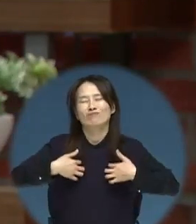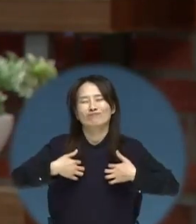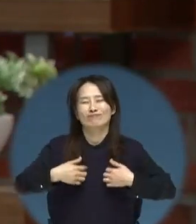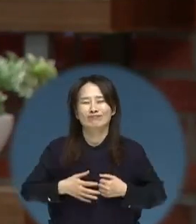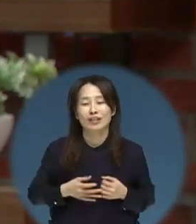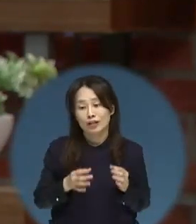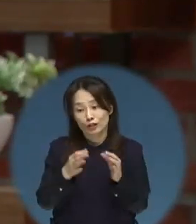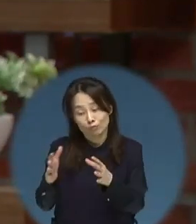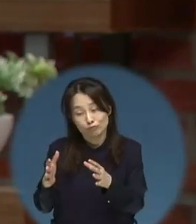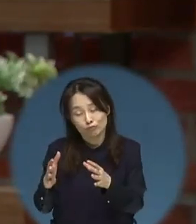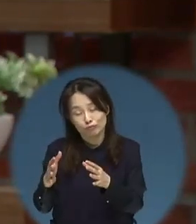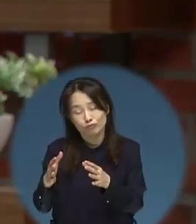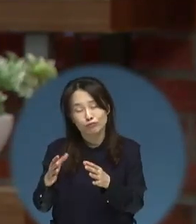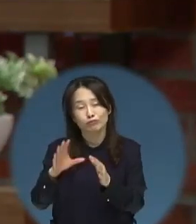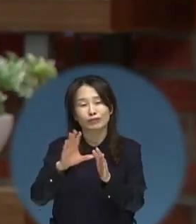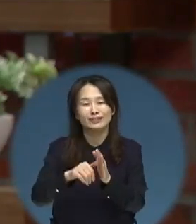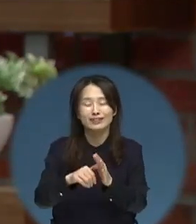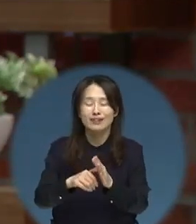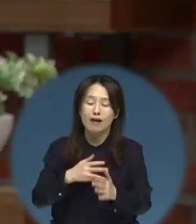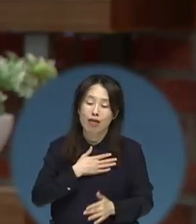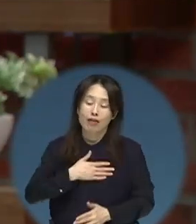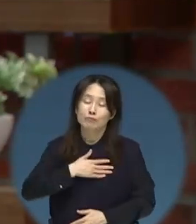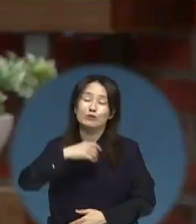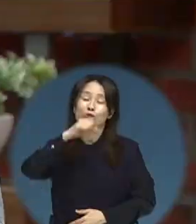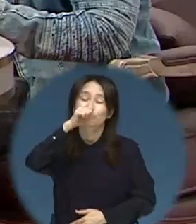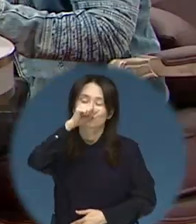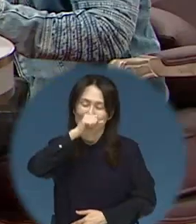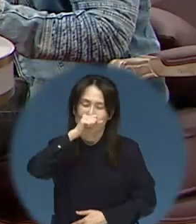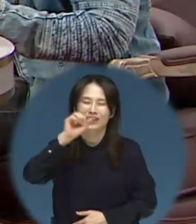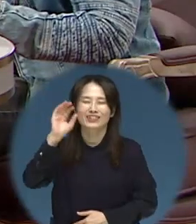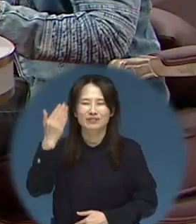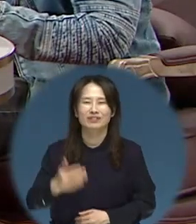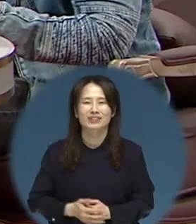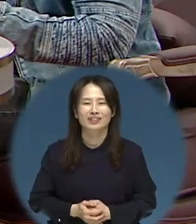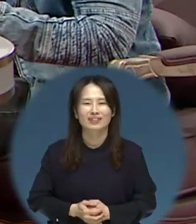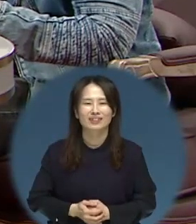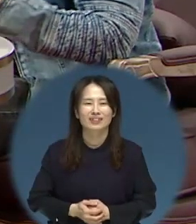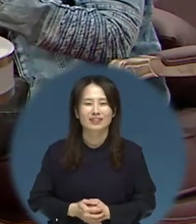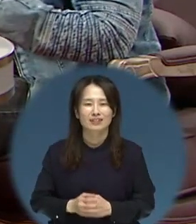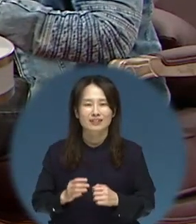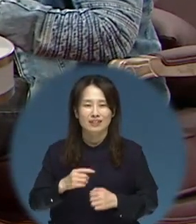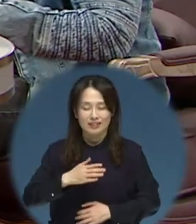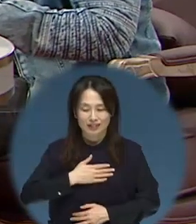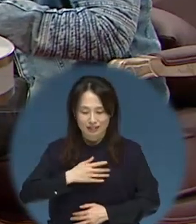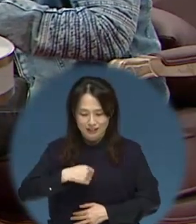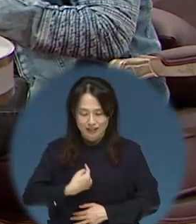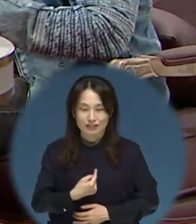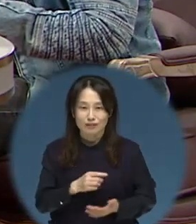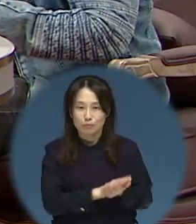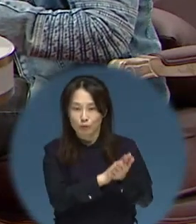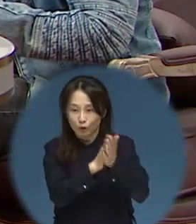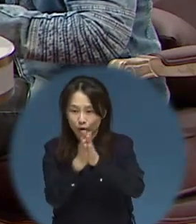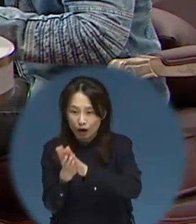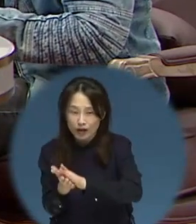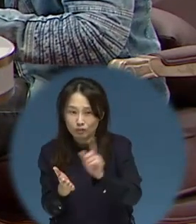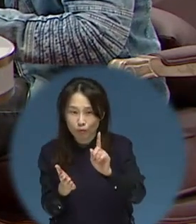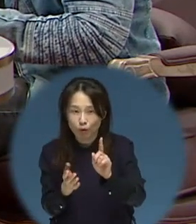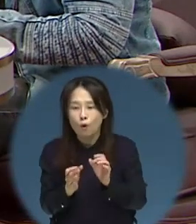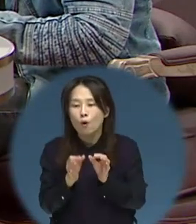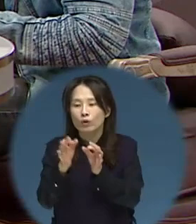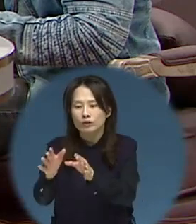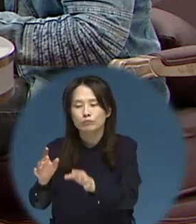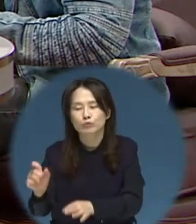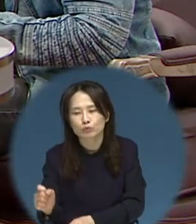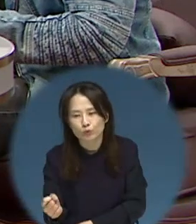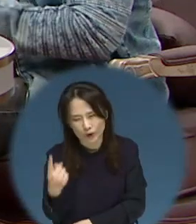하면은 기분이가 좋아진다. 이런 것들. 저는 세상을 아니 자기 자신을 변화시키는 건 기부에서 시작된다고